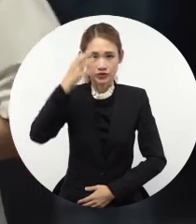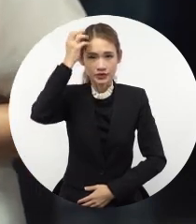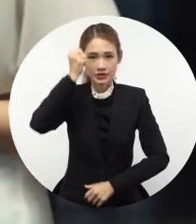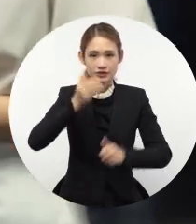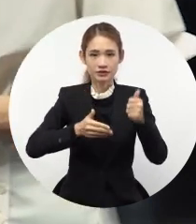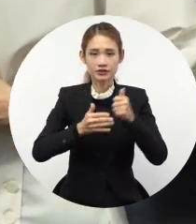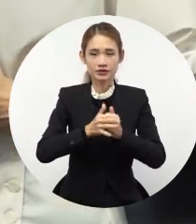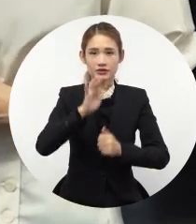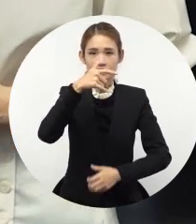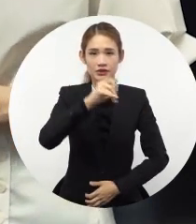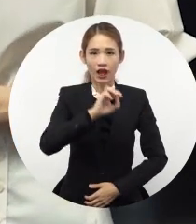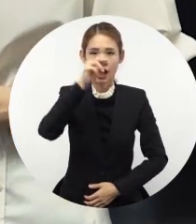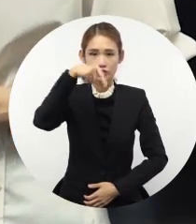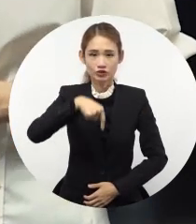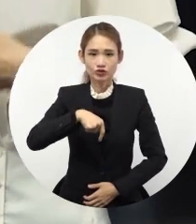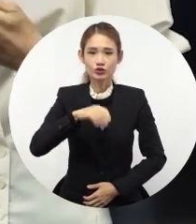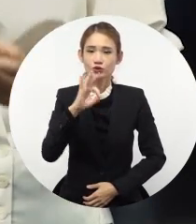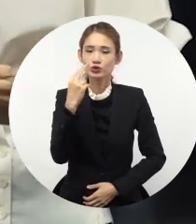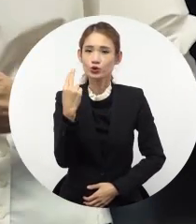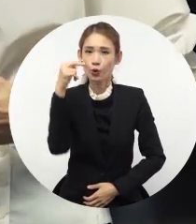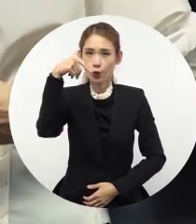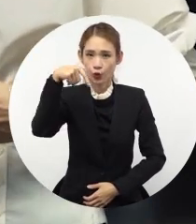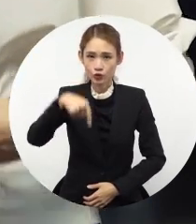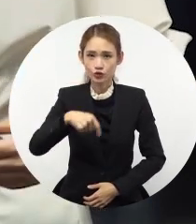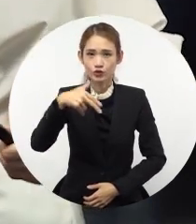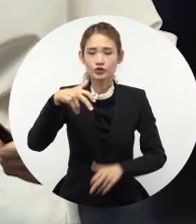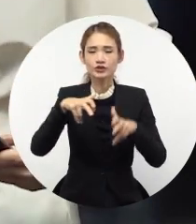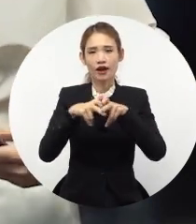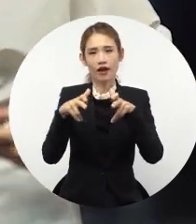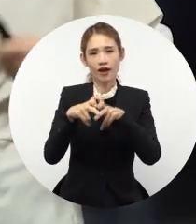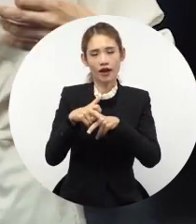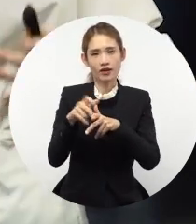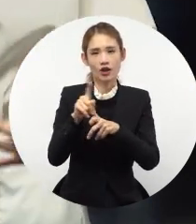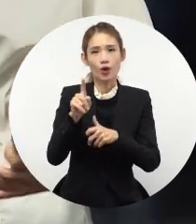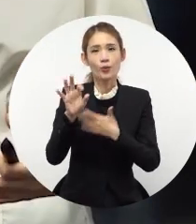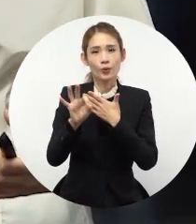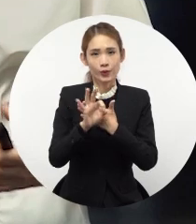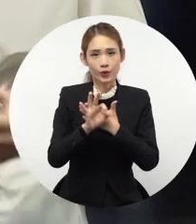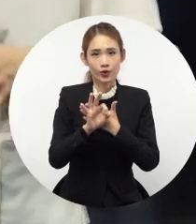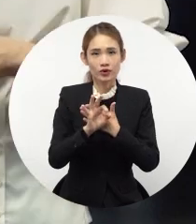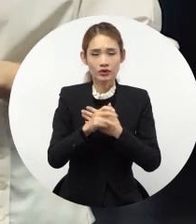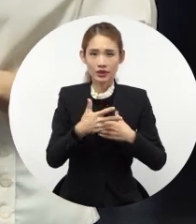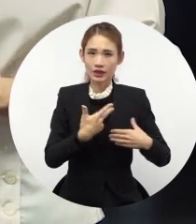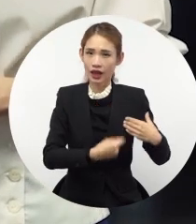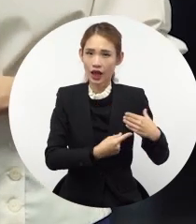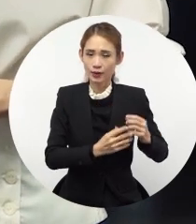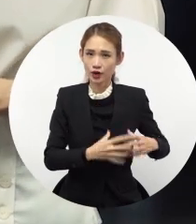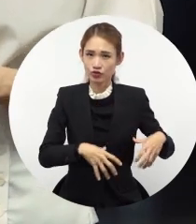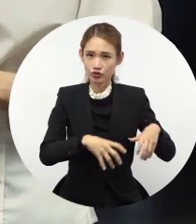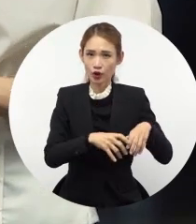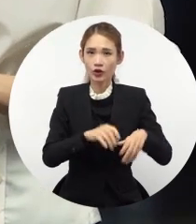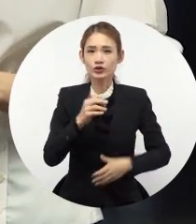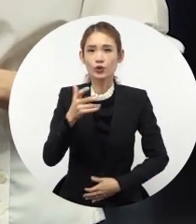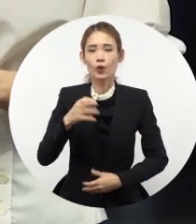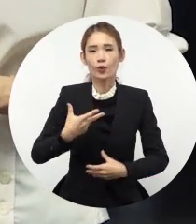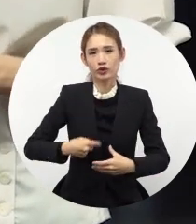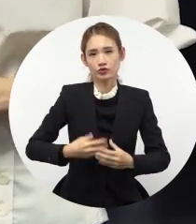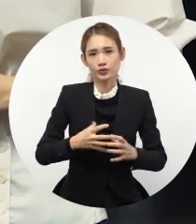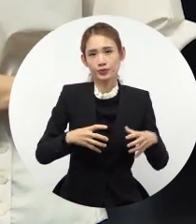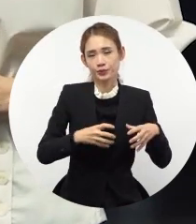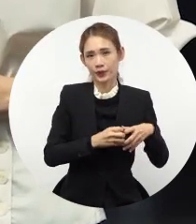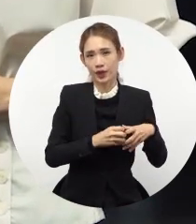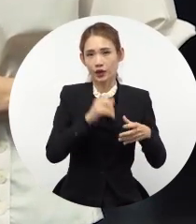장루 요루장애도 말씀드리고 싶어요. 잘 모르실 수도 있는데 이것은 이제 대변 주머니나 소변 주머니를 차고 있는